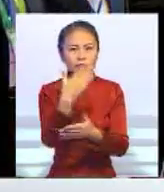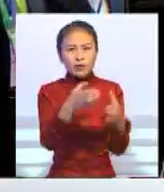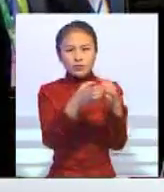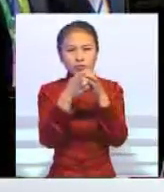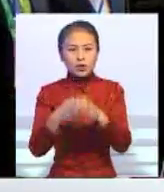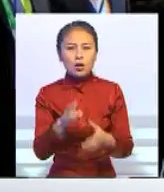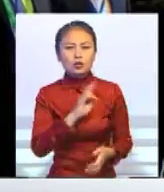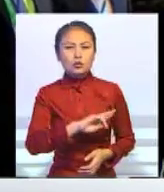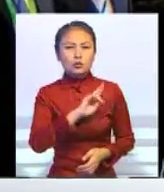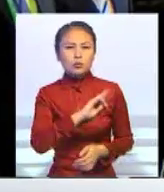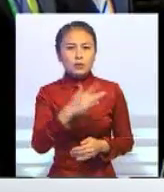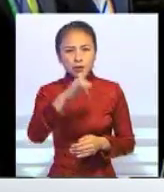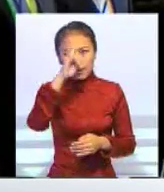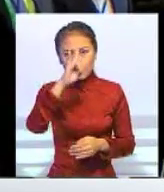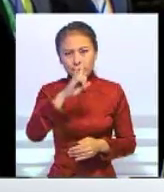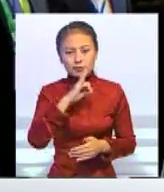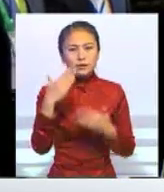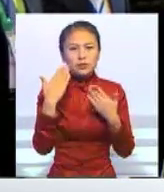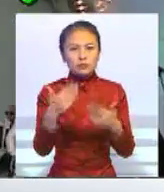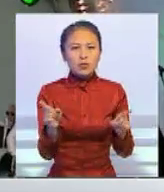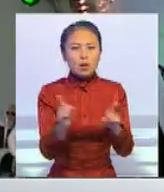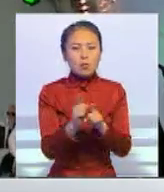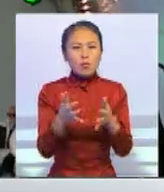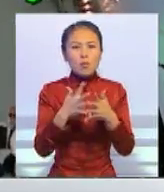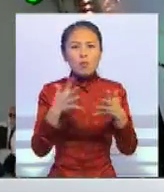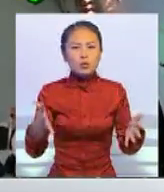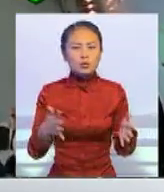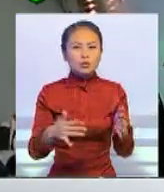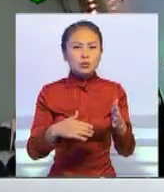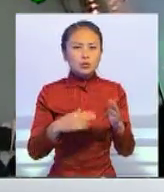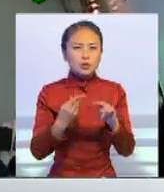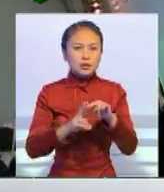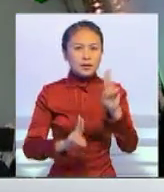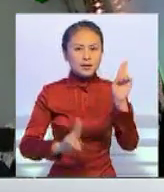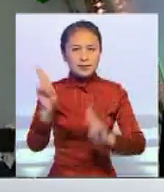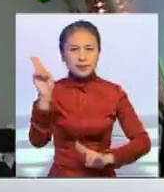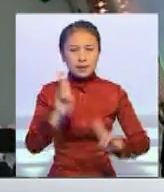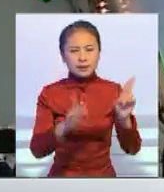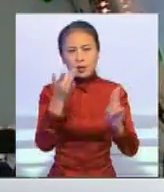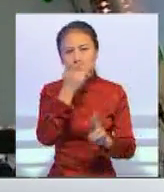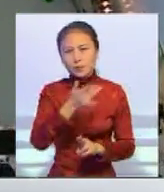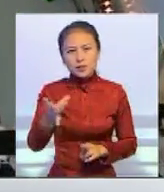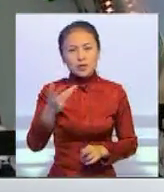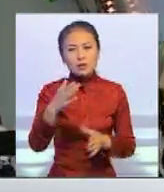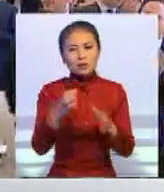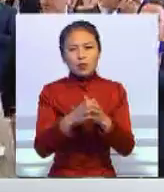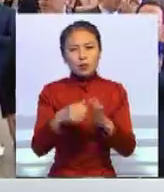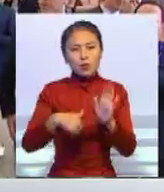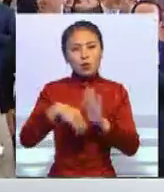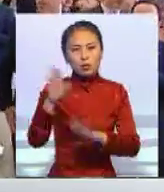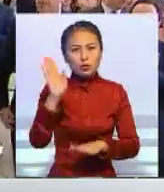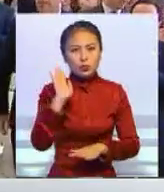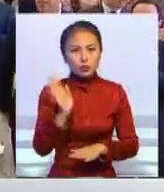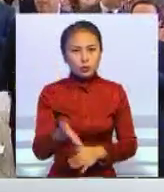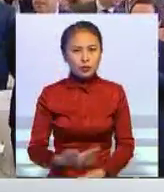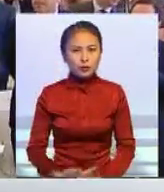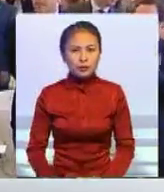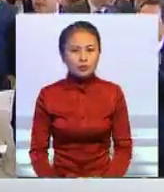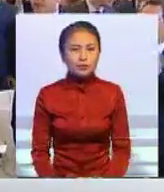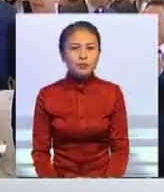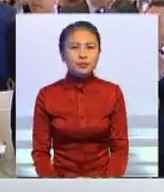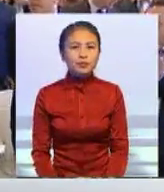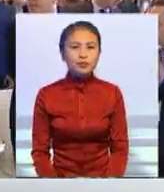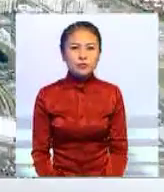өкілдерінің пікірінше, Қазақстанның баламалы энергия көздерін дамыту жөніндегі саясаты әлемнің алға жылжуына жақсы үлгі болары анық.